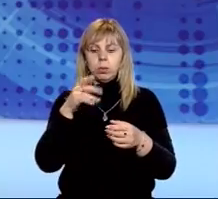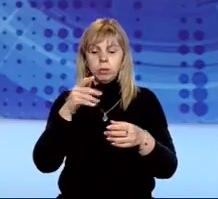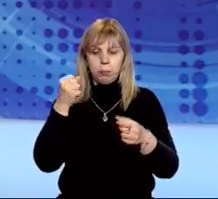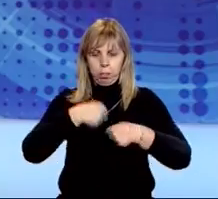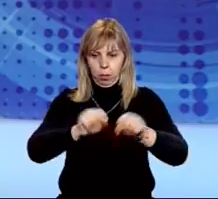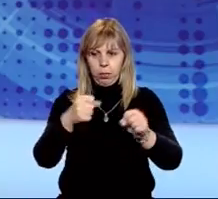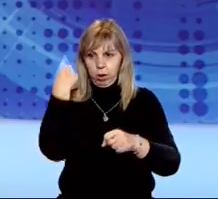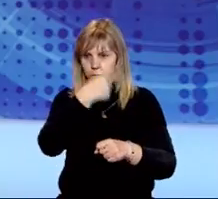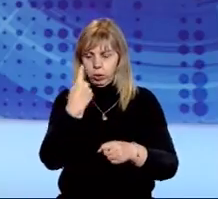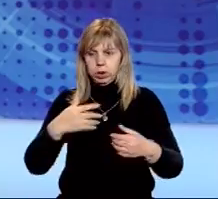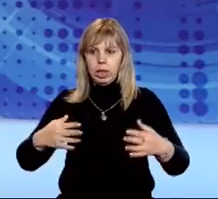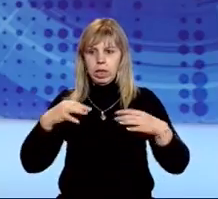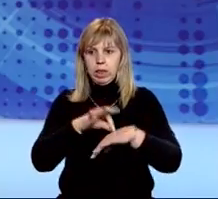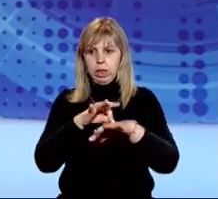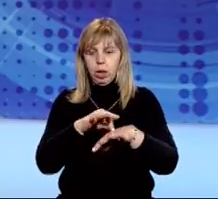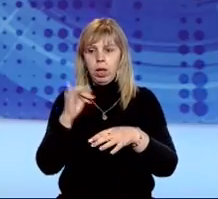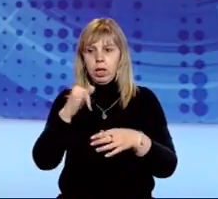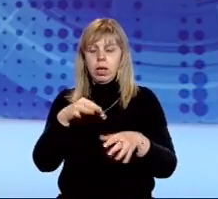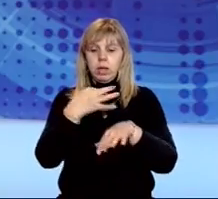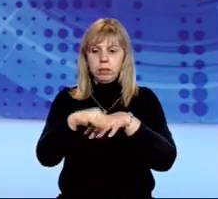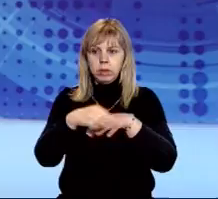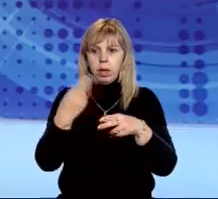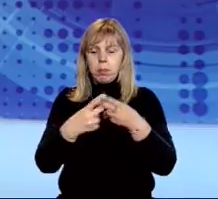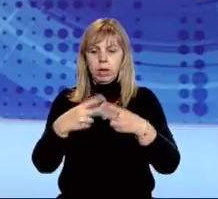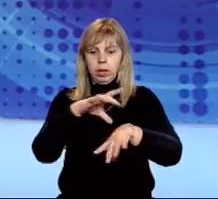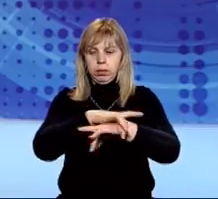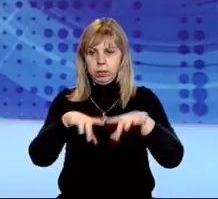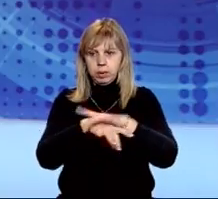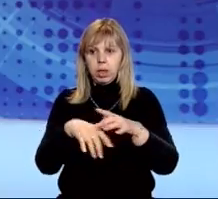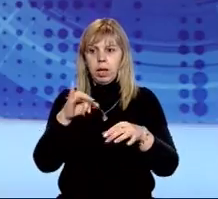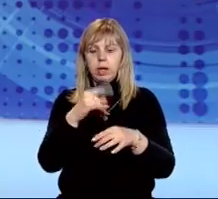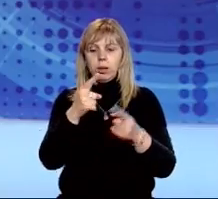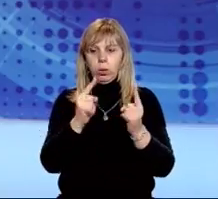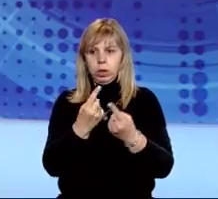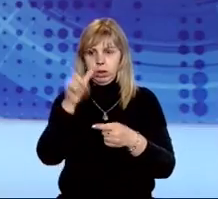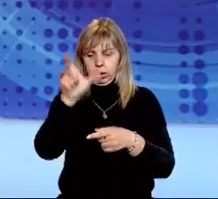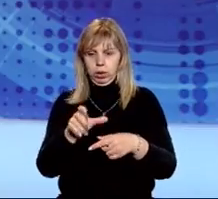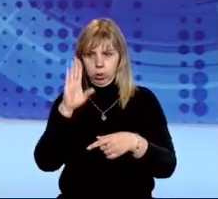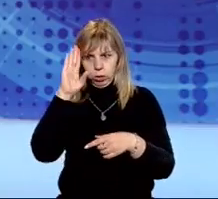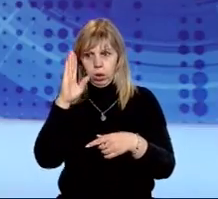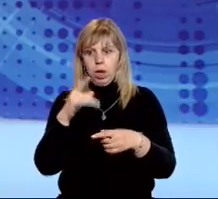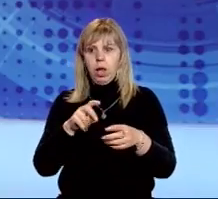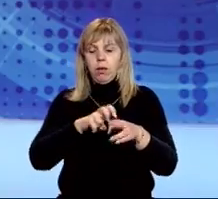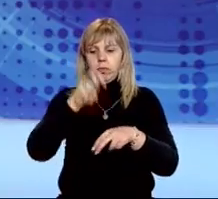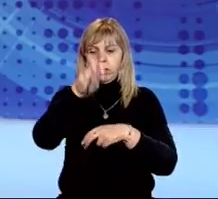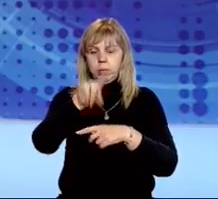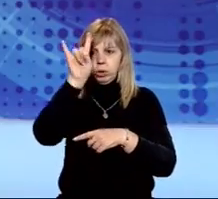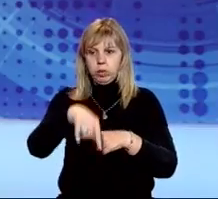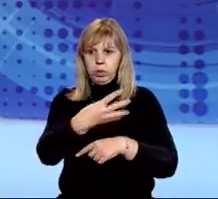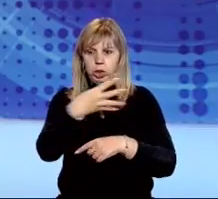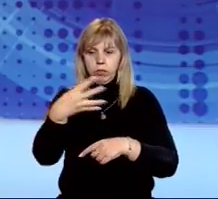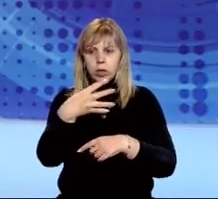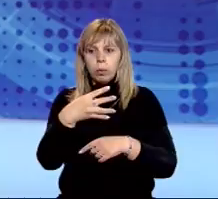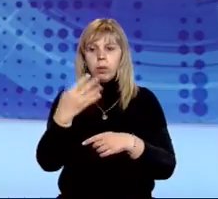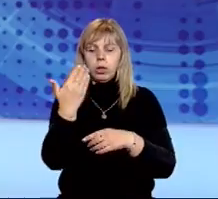тілу та в обличчя, а також закували їх у металеві кайдани. Один із затриманих ужгородців вистрибнув через вікно четвертого